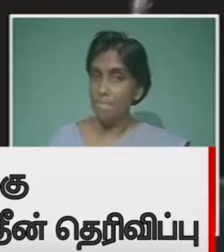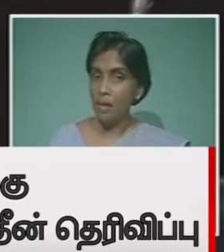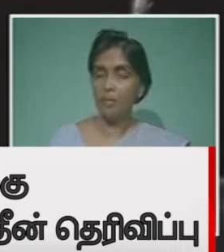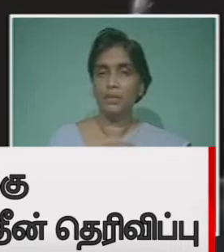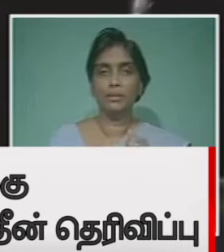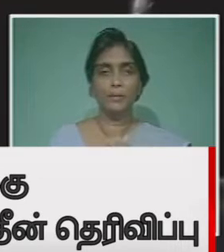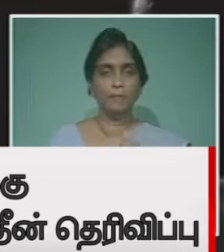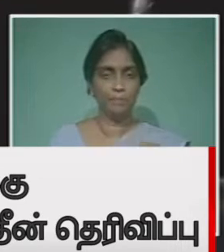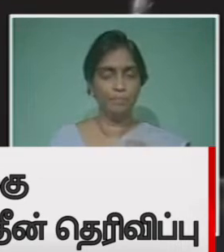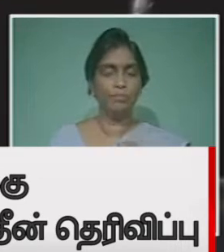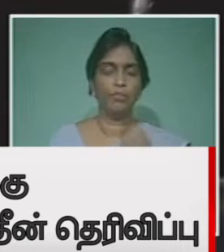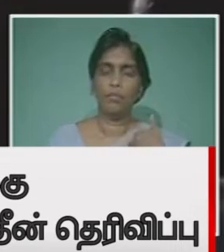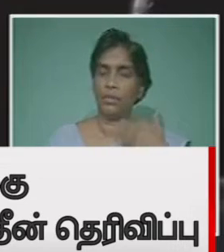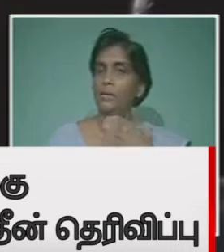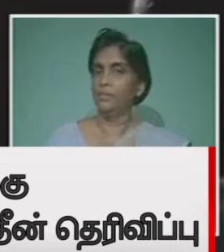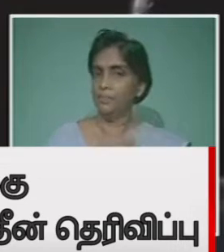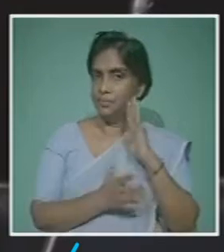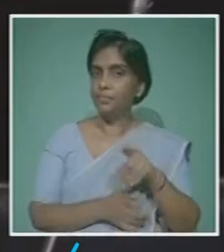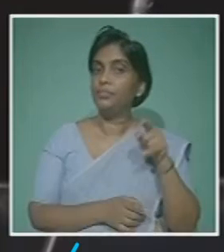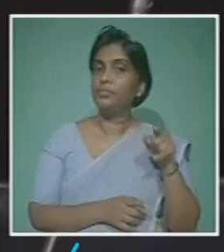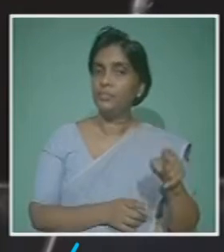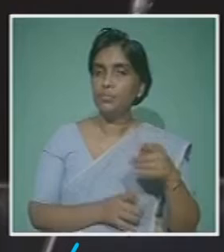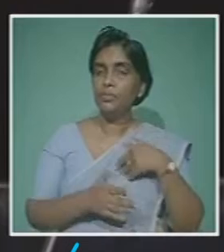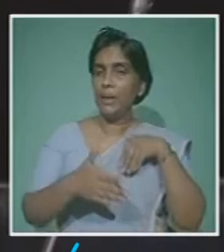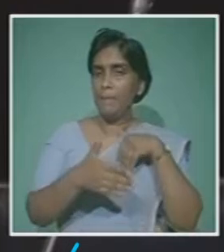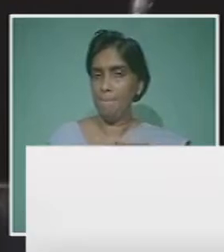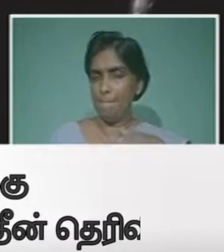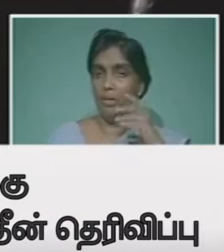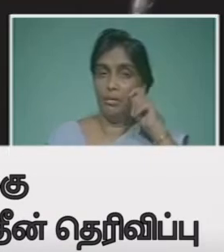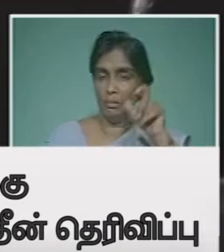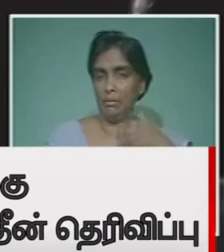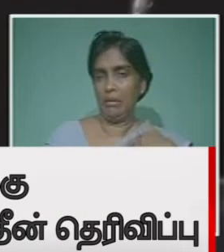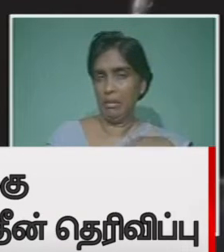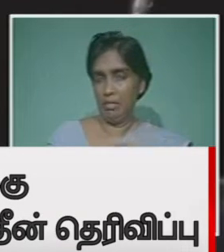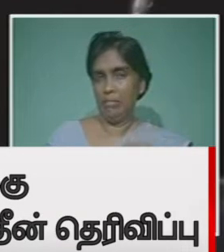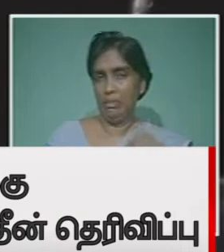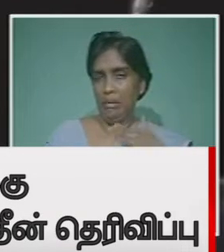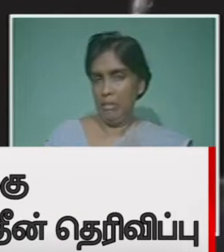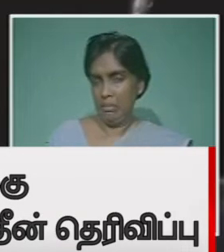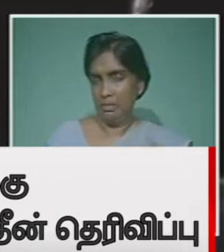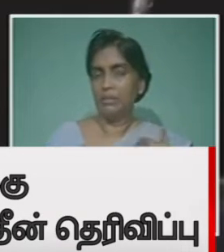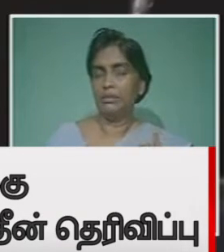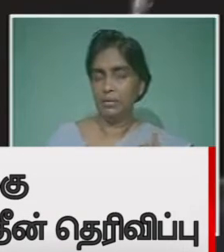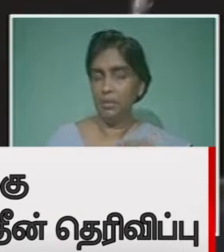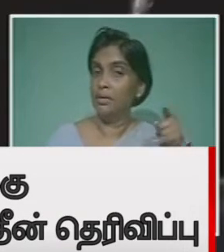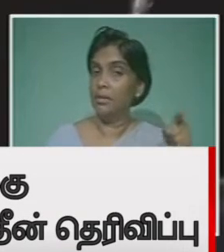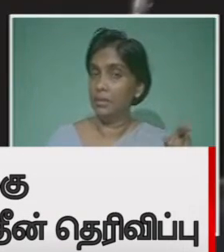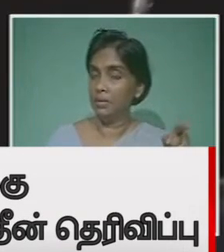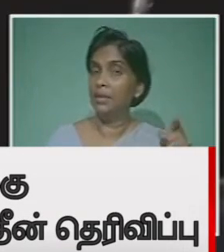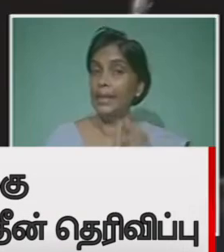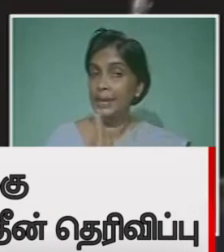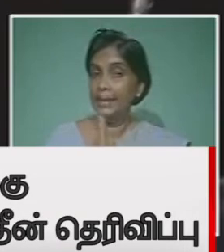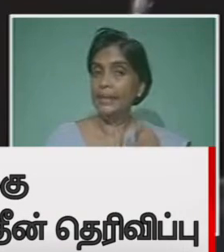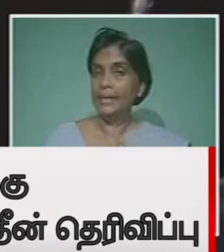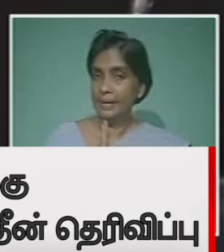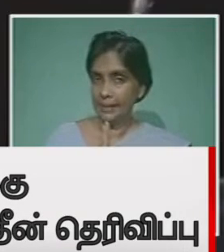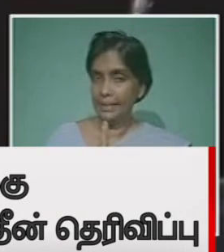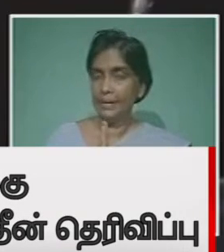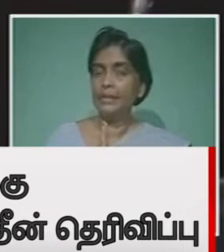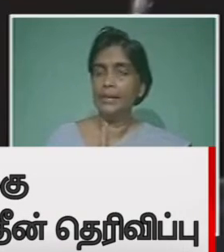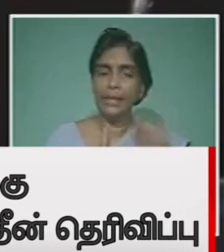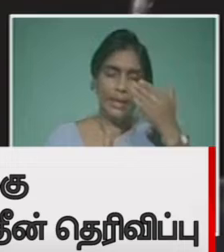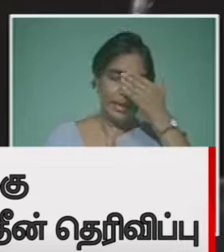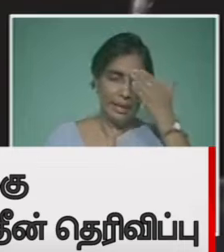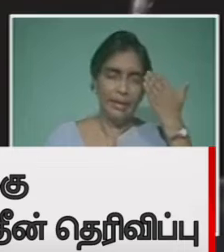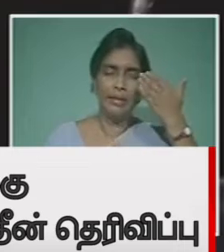அதனூடாக பாதிக்கப்பட்ட ஒருவன் என்ற வகையில் இன்னும் எத்தனையோ தமிழ் முஸ்லீம் இளைஞர்கள் சிறையிலே அந்த சட்டத்தினால் பாதிக்கப்பட்டவர்கள் இருக்கிறார்கள். அவர்களையும்